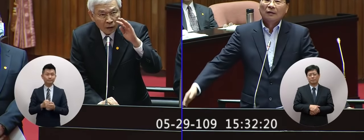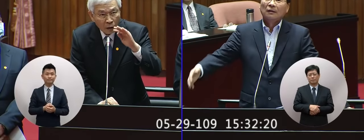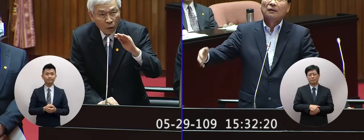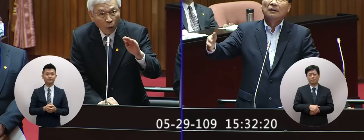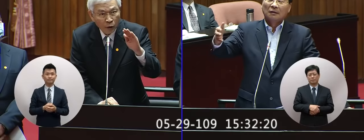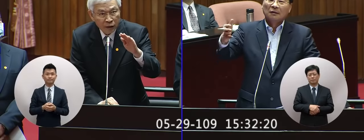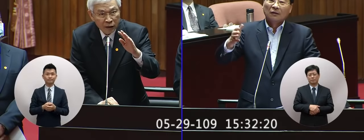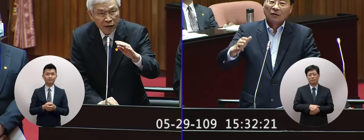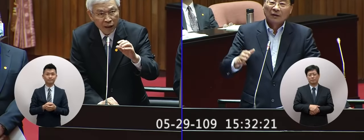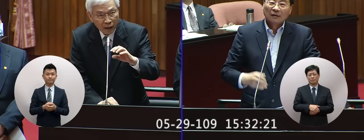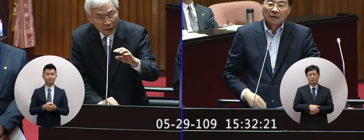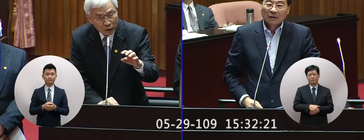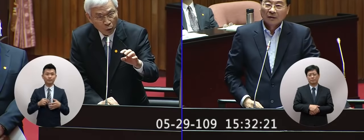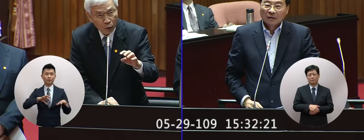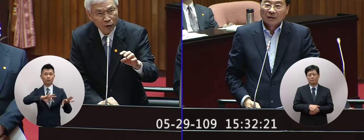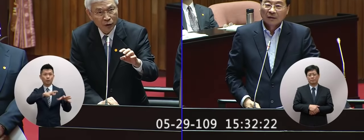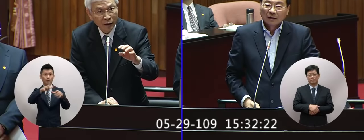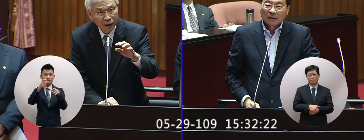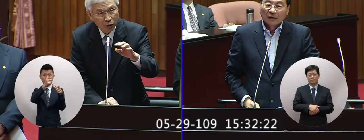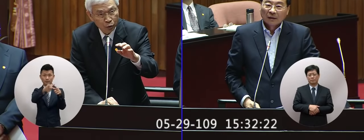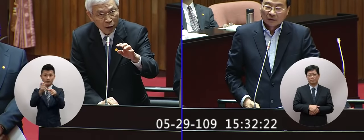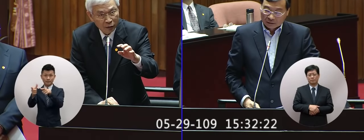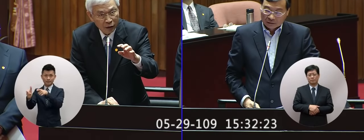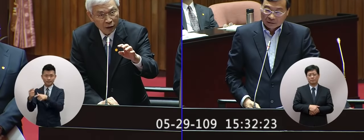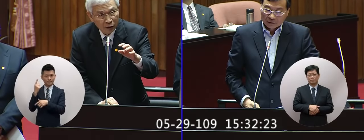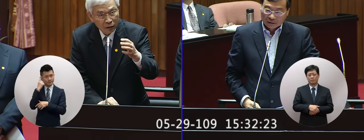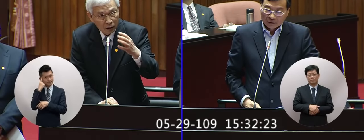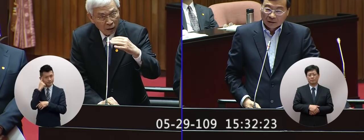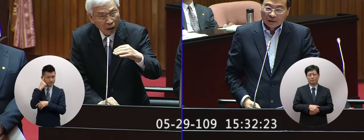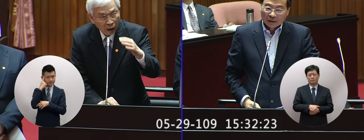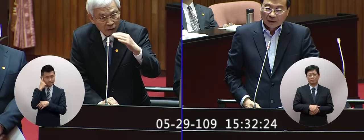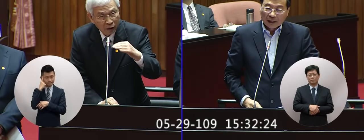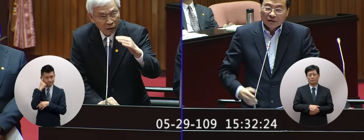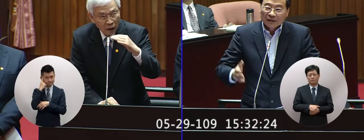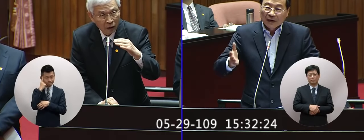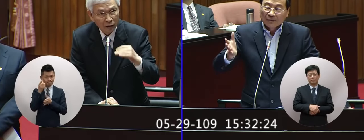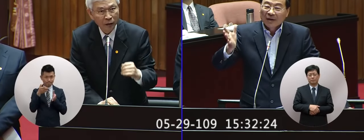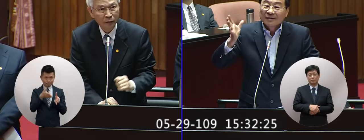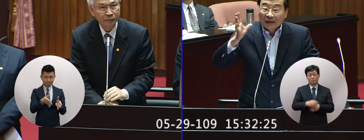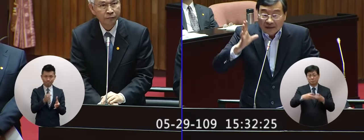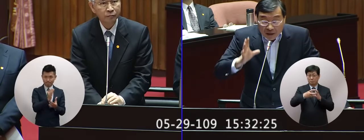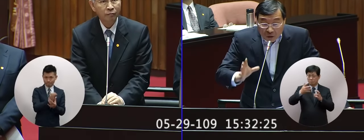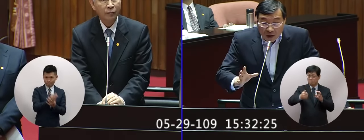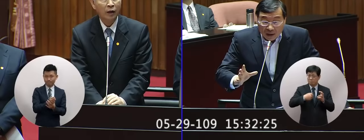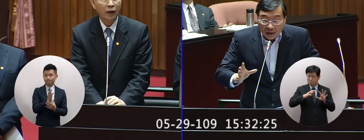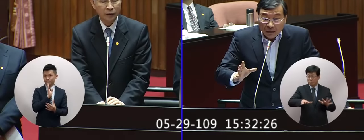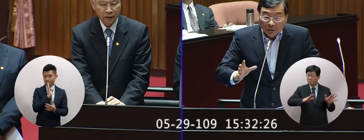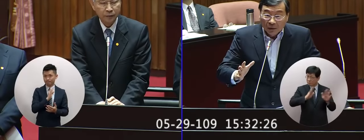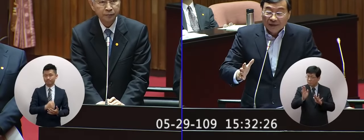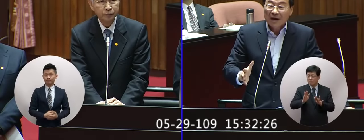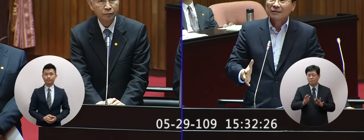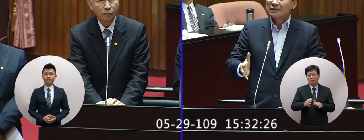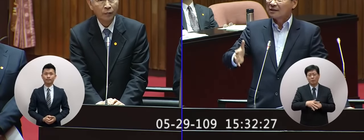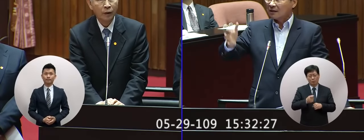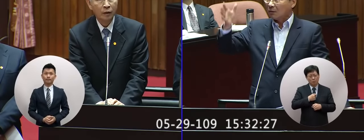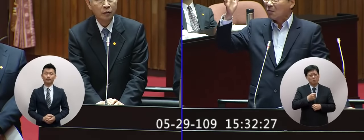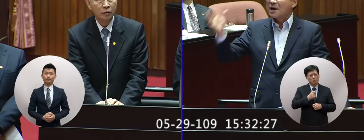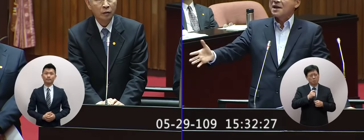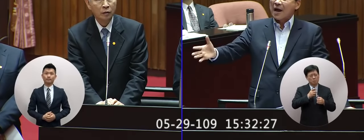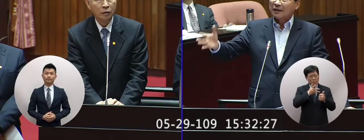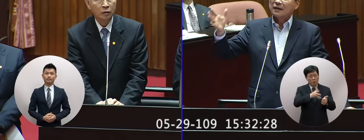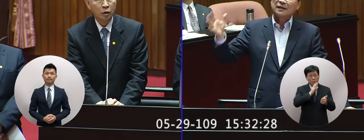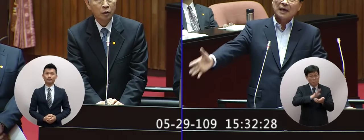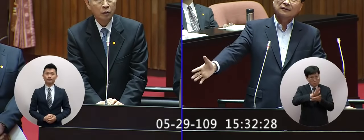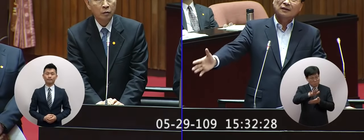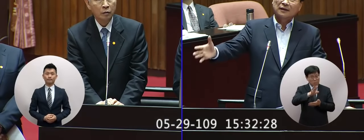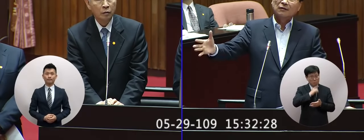变成国际企业要来筹资的一个主要的一个。 袁总裁，你不要讲现况， 是， 我要的是